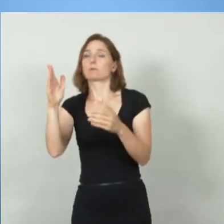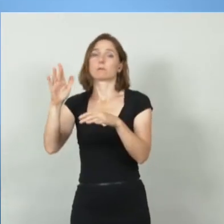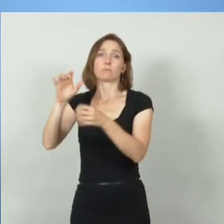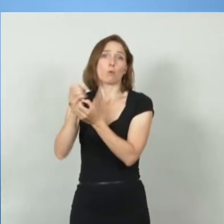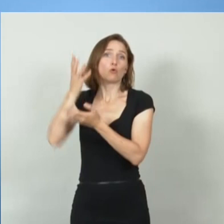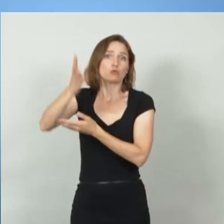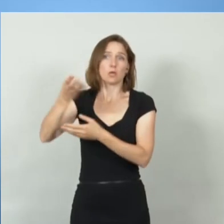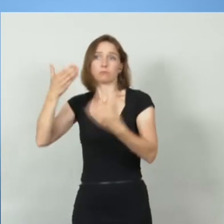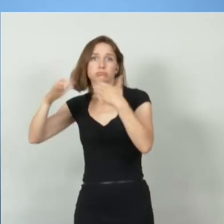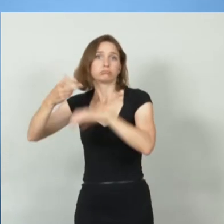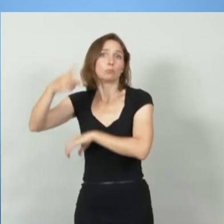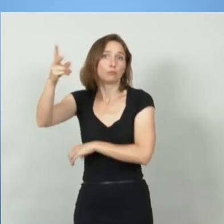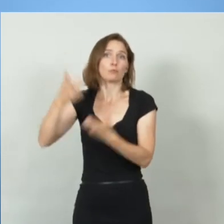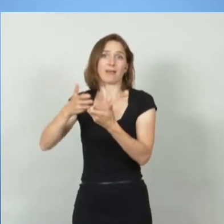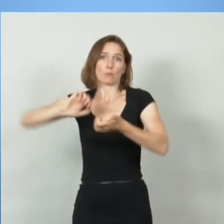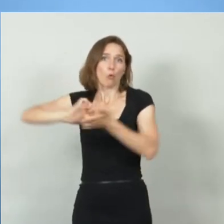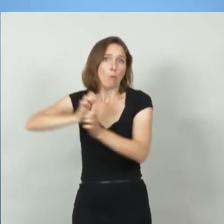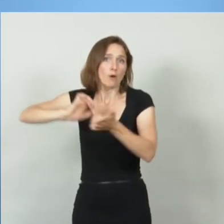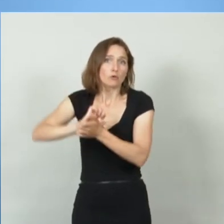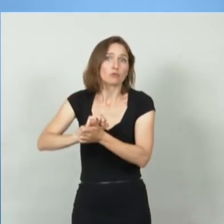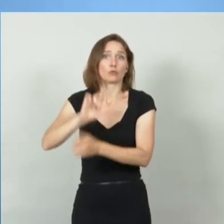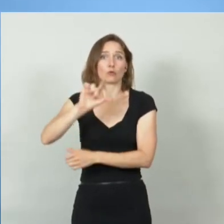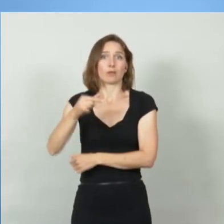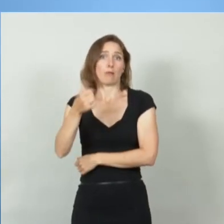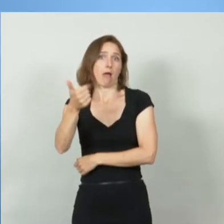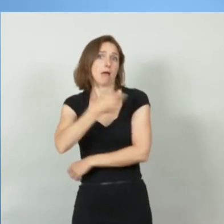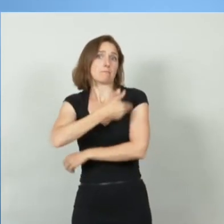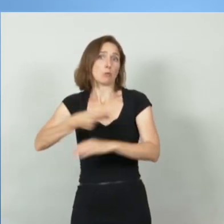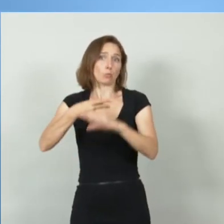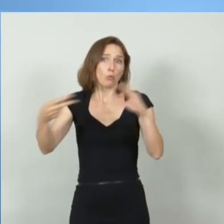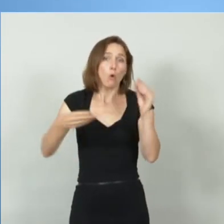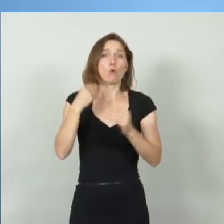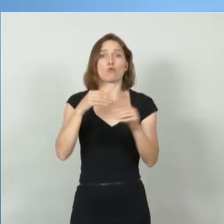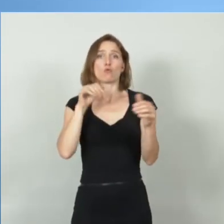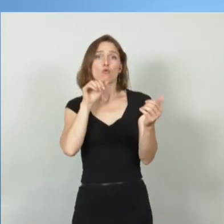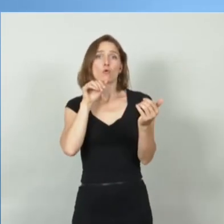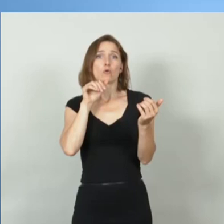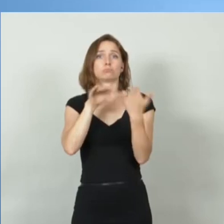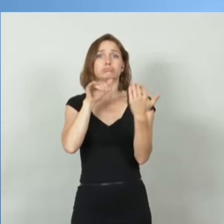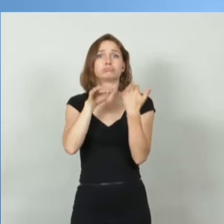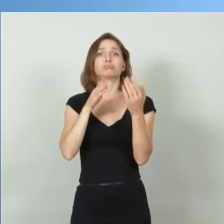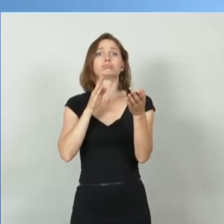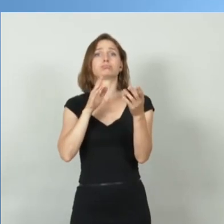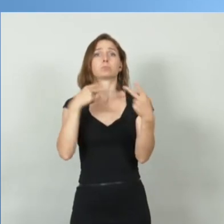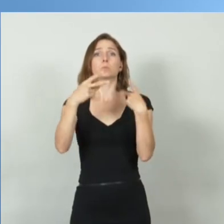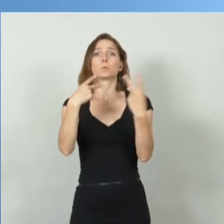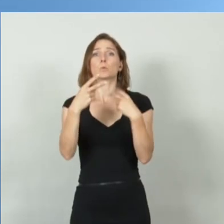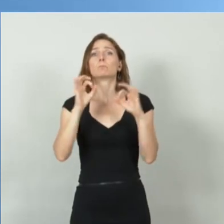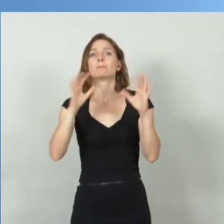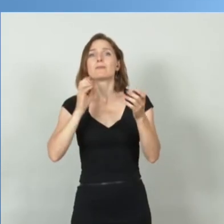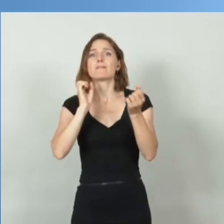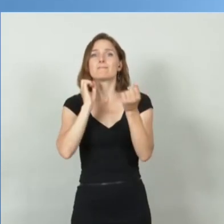2 millions 1 aménagement donc de chrono vélo sur le secteur Mistral à un million 3